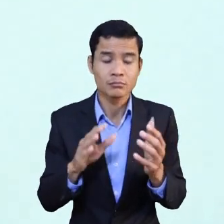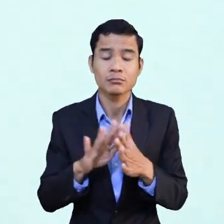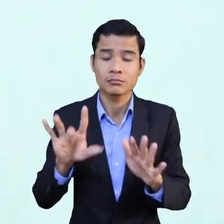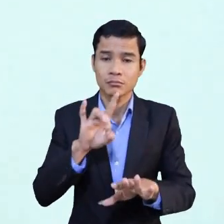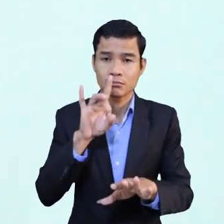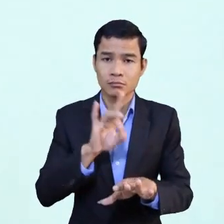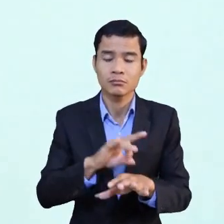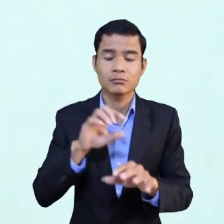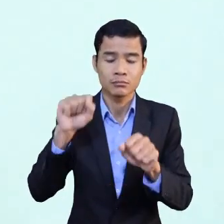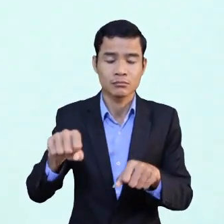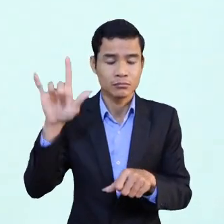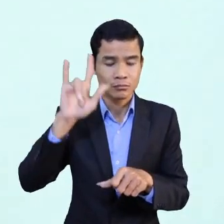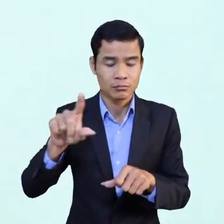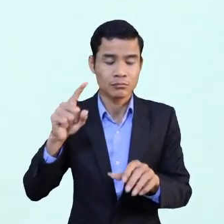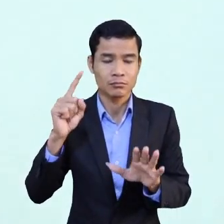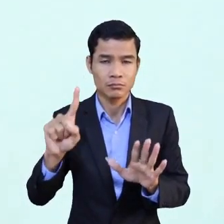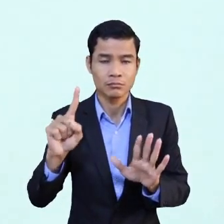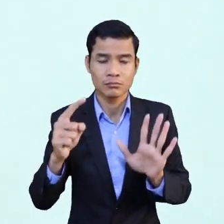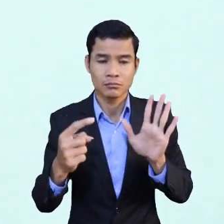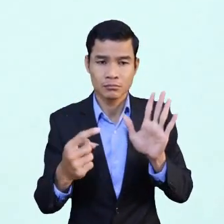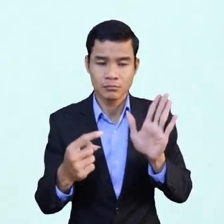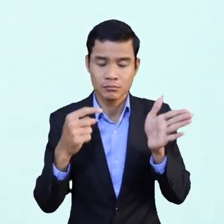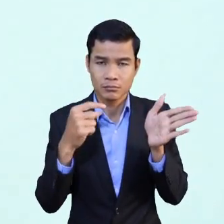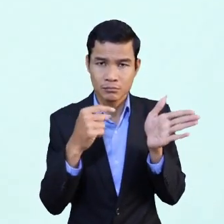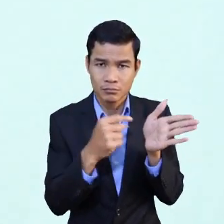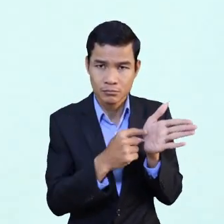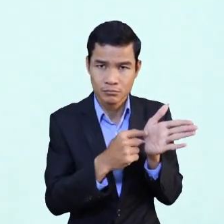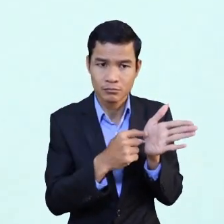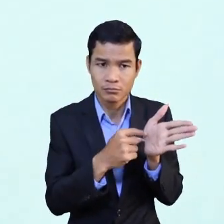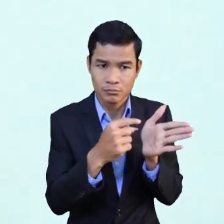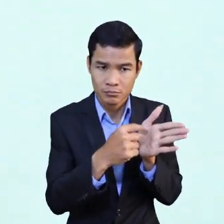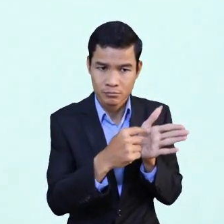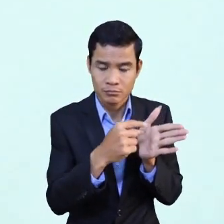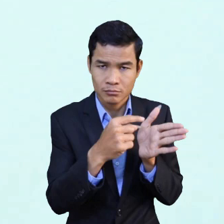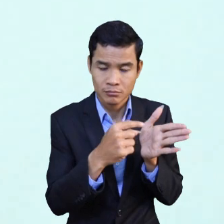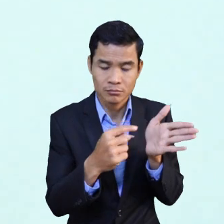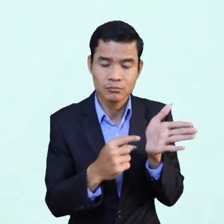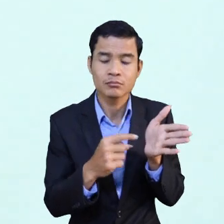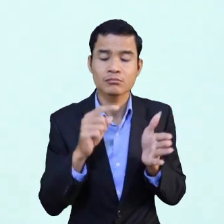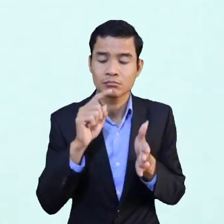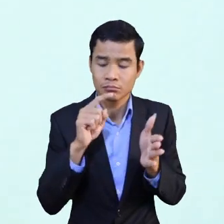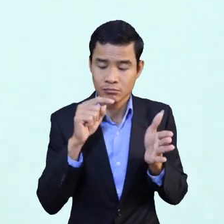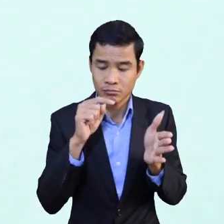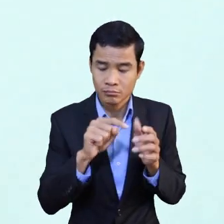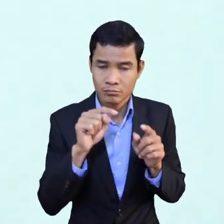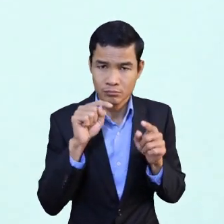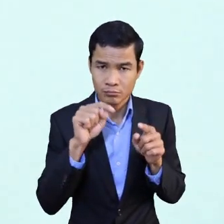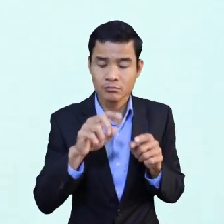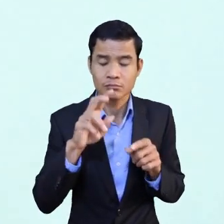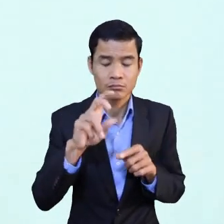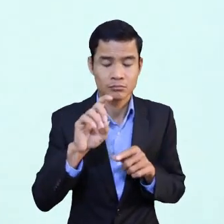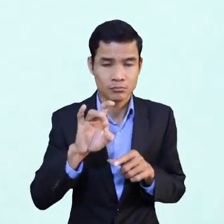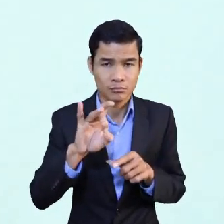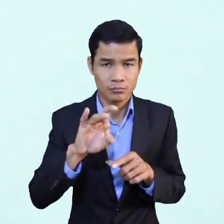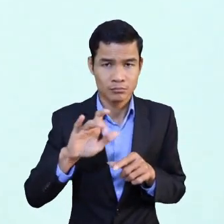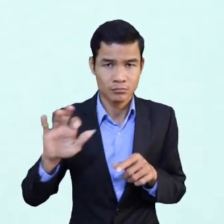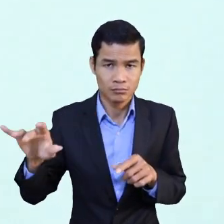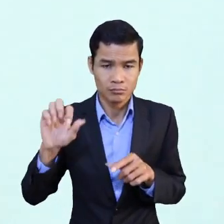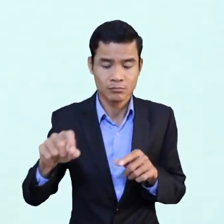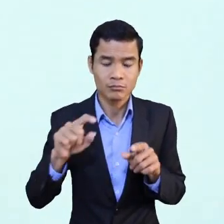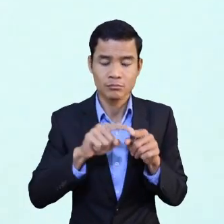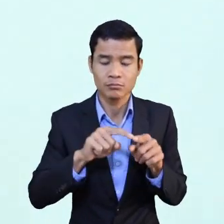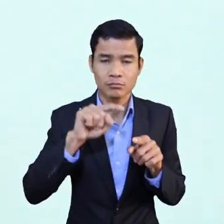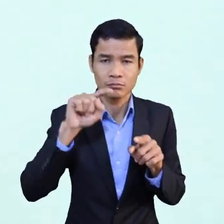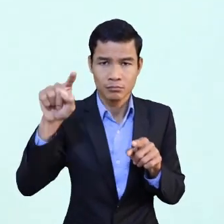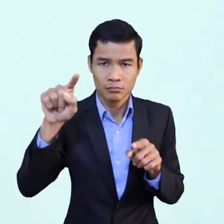លប្រើចង្អុលដៃយើងចង្អុលឲ្យចំតួអក្សរហើយចង្អុលភ្ជាប់ទៅនឹងស្រៈកូនណាអញ្ចឹងកូនអាន